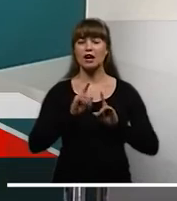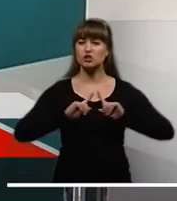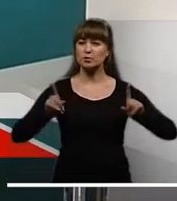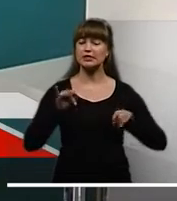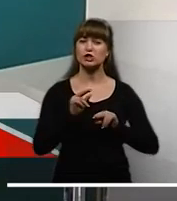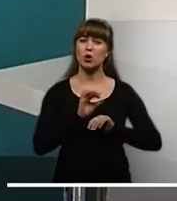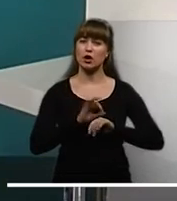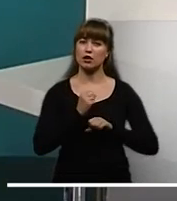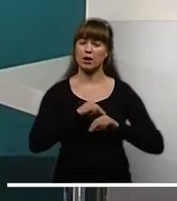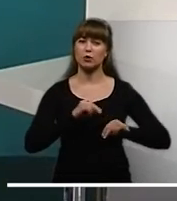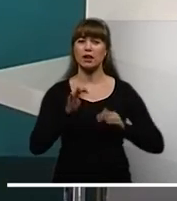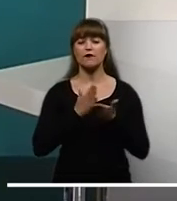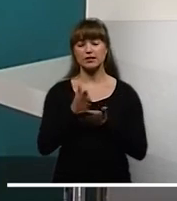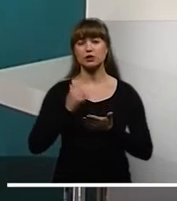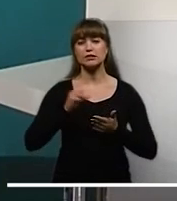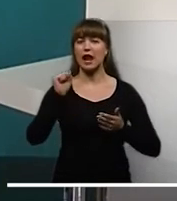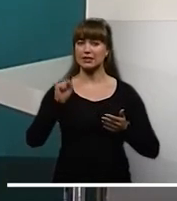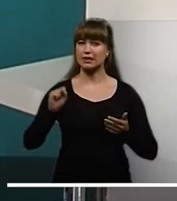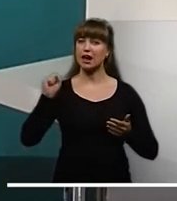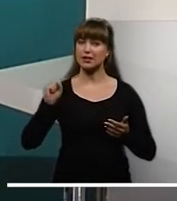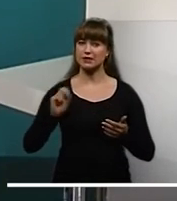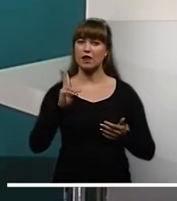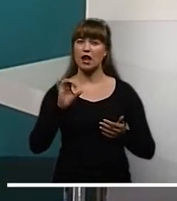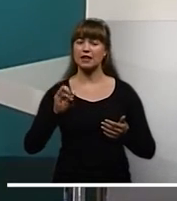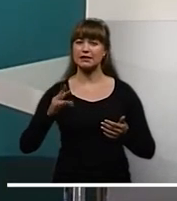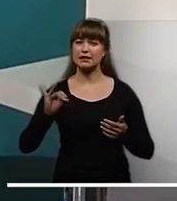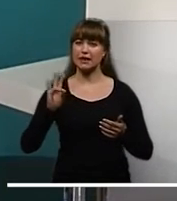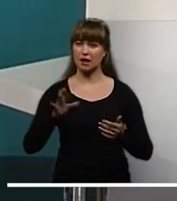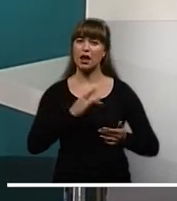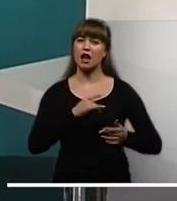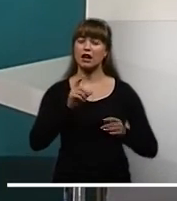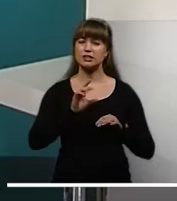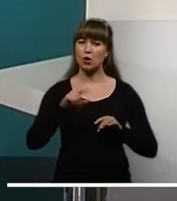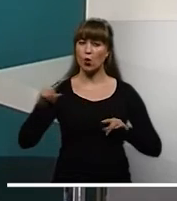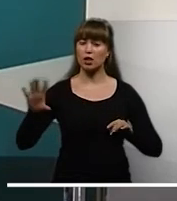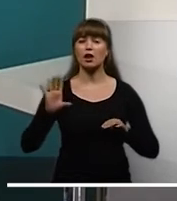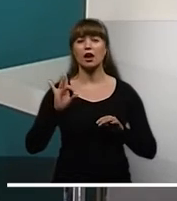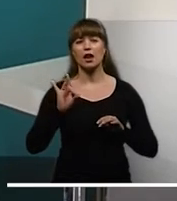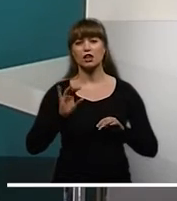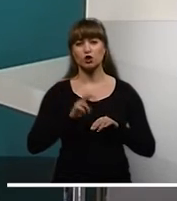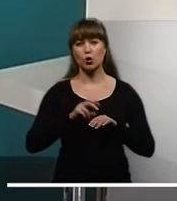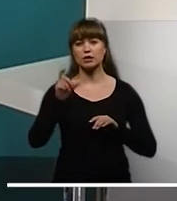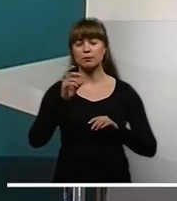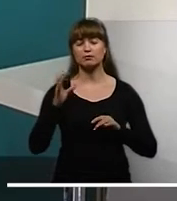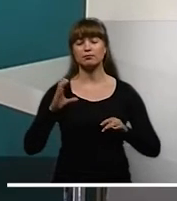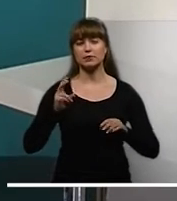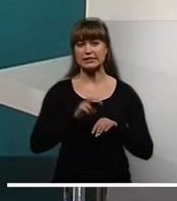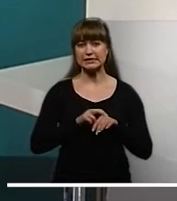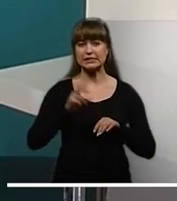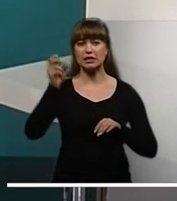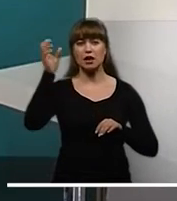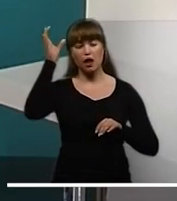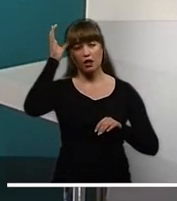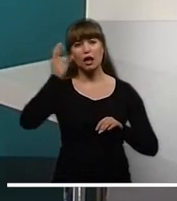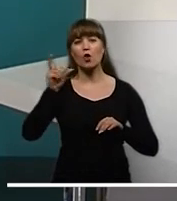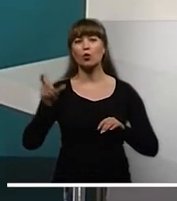ее работы. В гостях у нас Александр Александрович Костанаян, кардиолог, доктор медицинских наук, заведующий терапевтическим